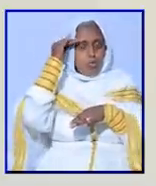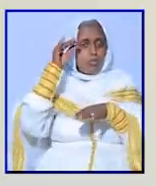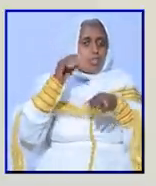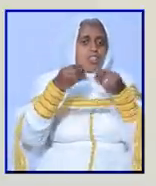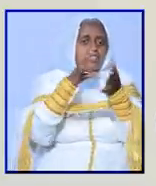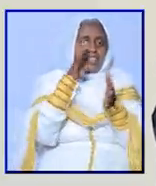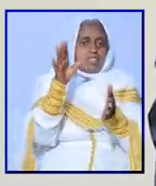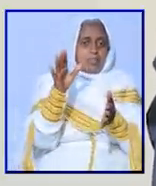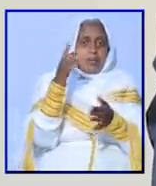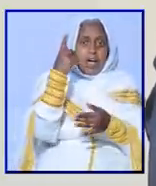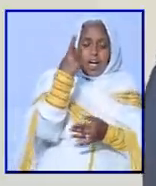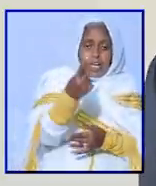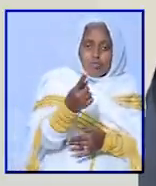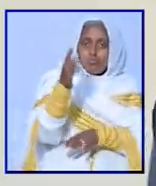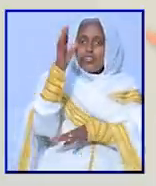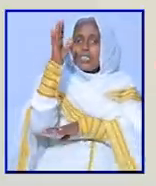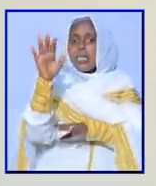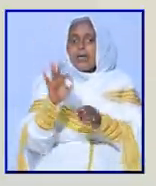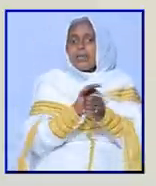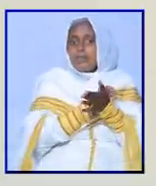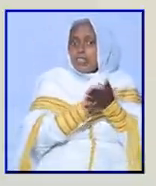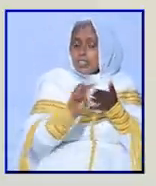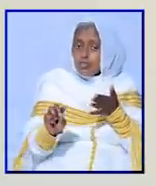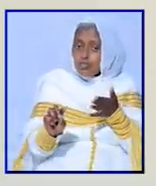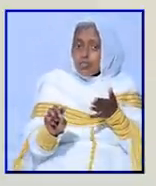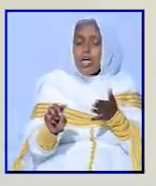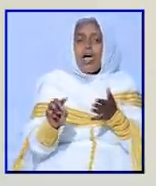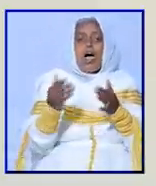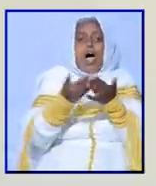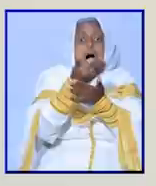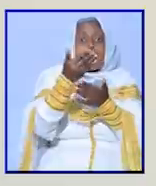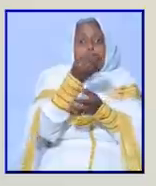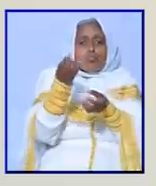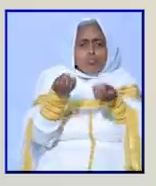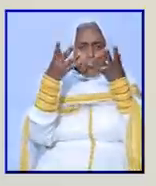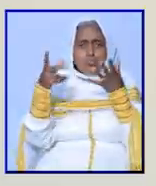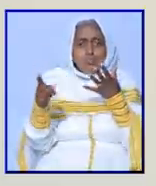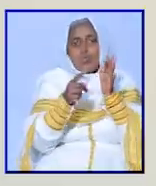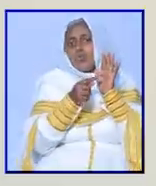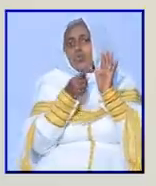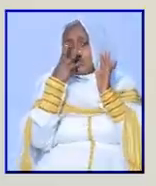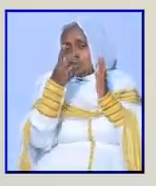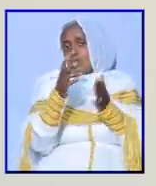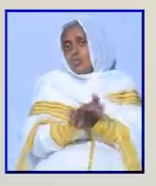አልተሰጠ አንዱ እግዚአብሔር መንፈስ ቅዱስ ተመልከቱ